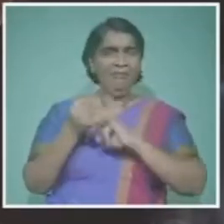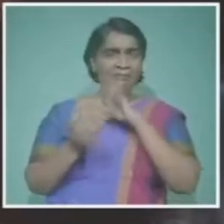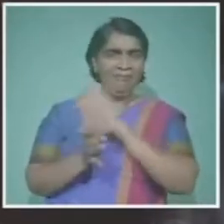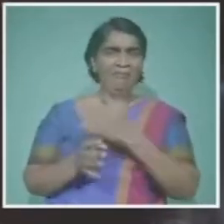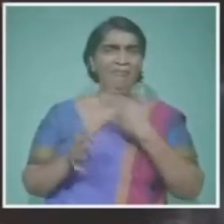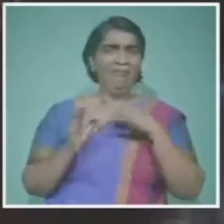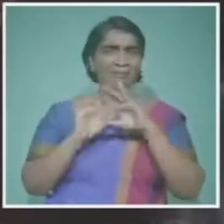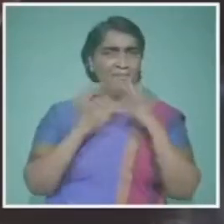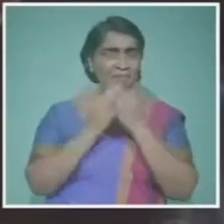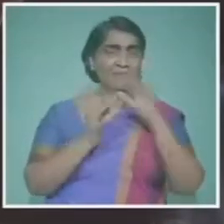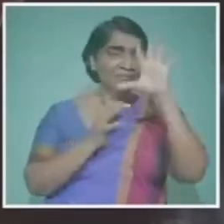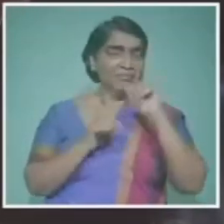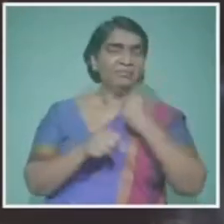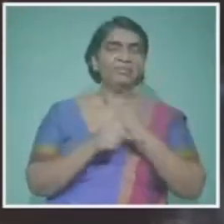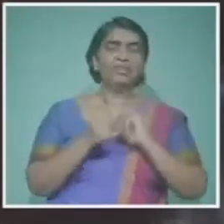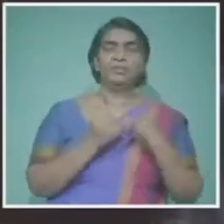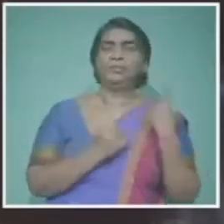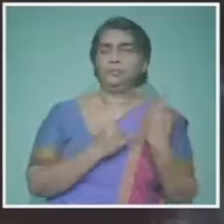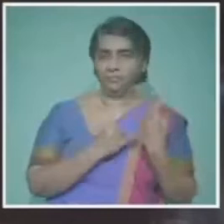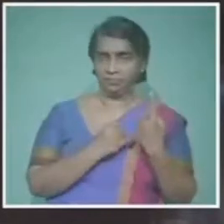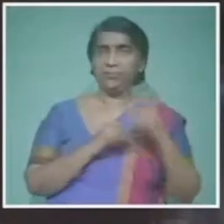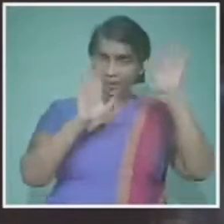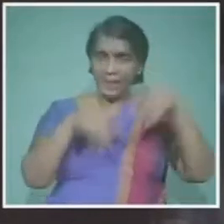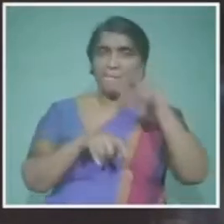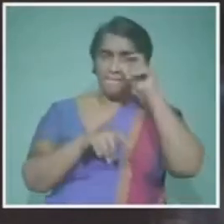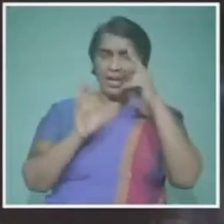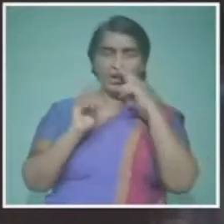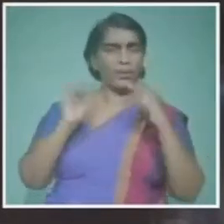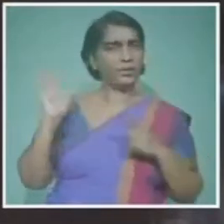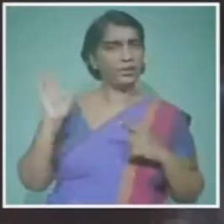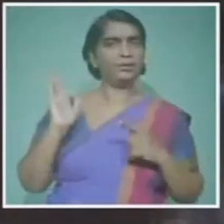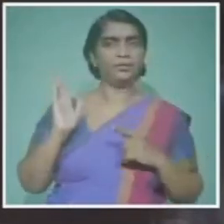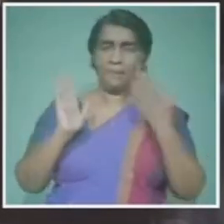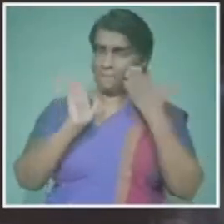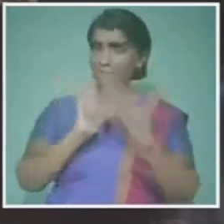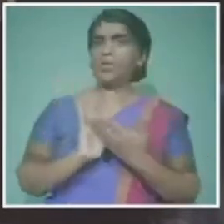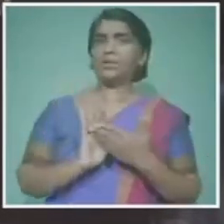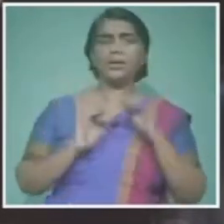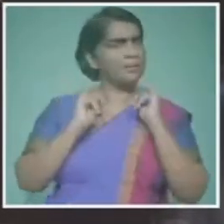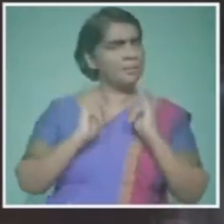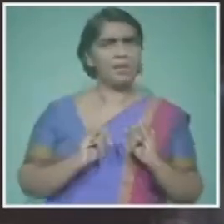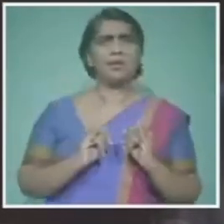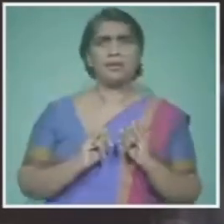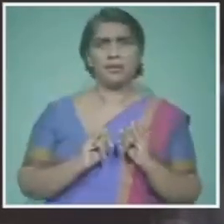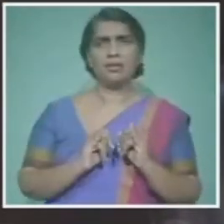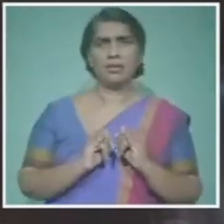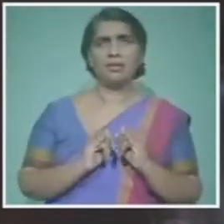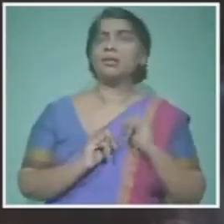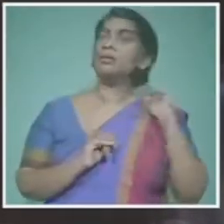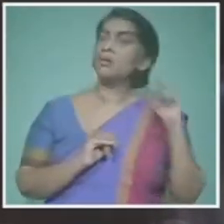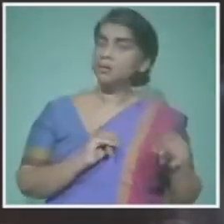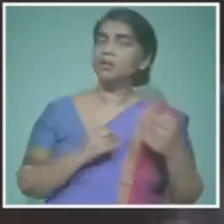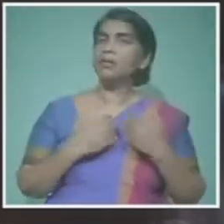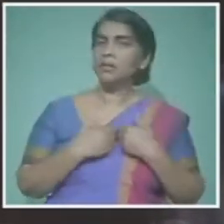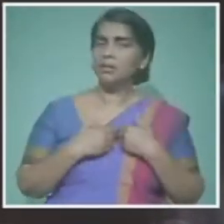අපිට පවුල් 5000කට තියෙනවා එන්න පෙන්නන්න නුරලියා තියෙනවා පින්නන්න එම් තියෙනවා ඉතින් වැරදි ඒවා ඒ ඒ ඒ